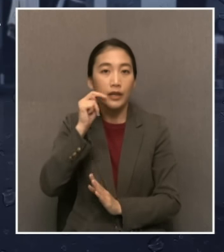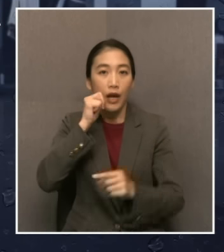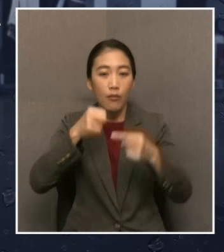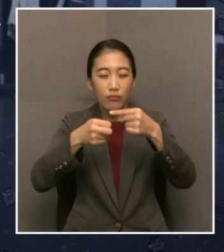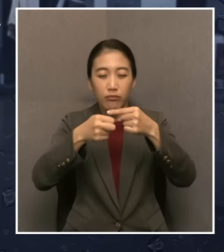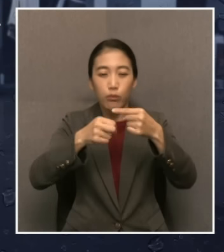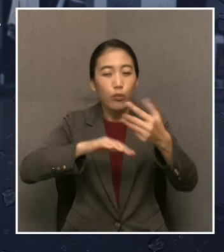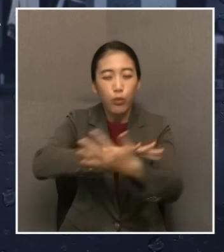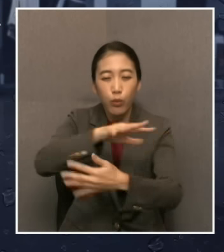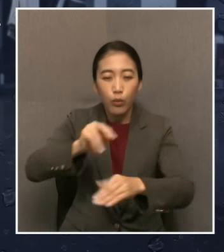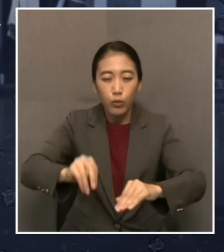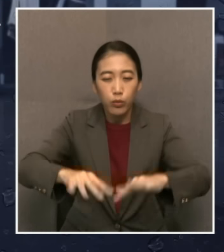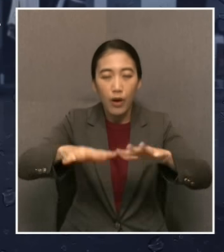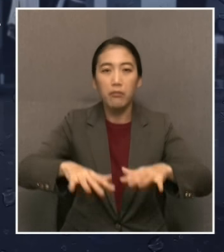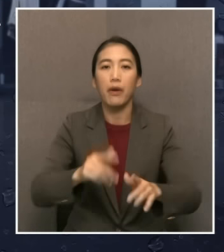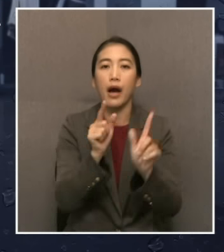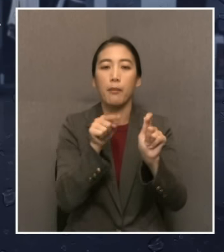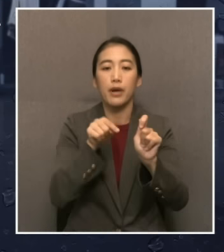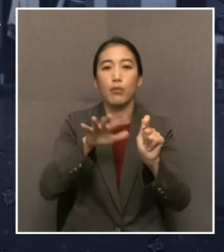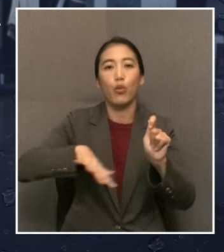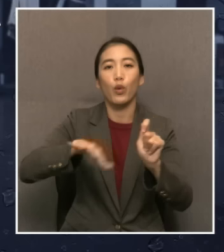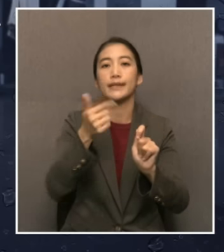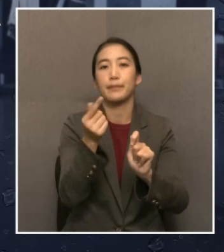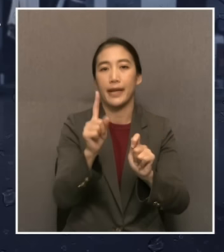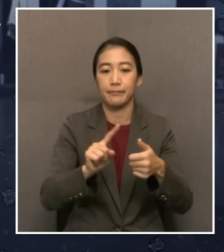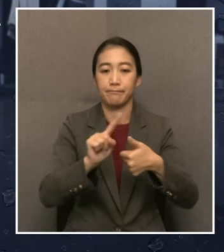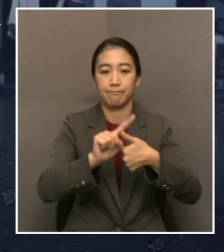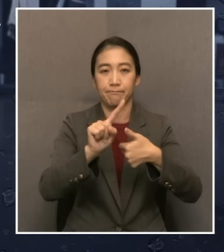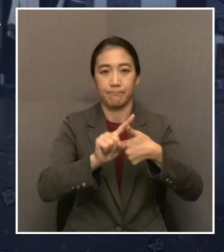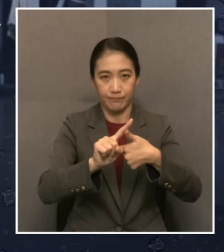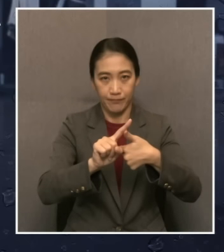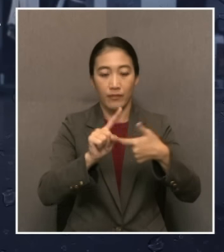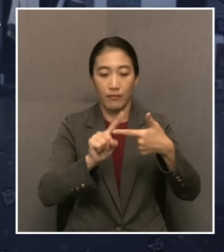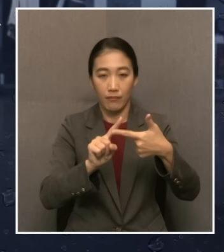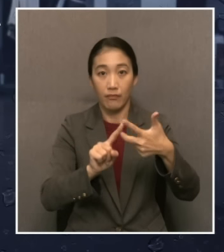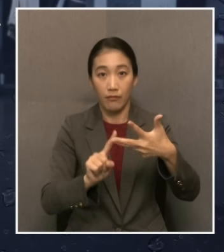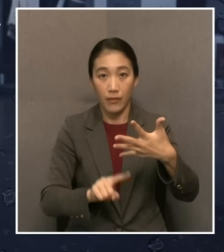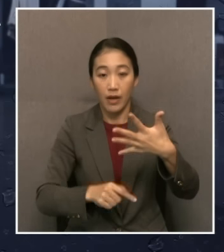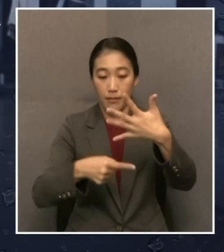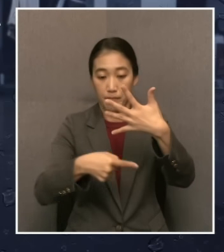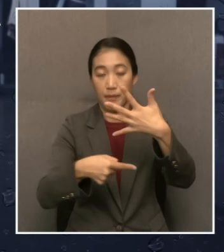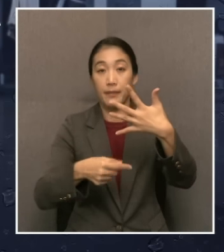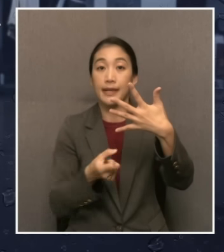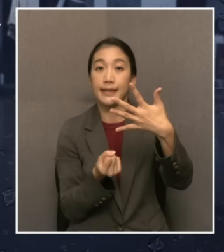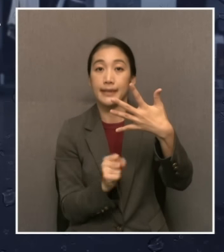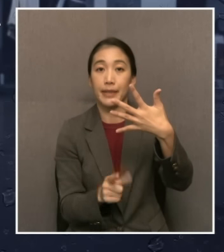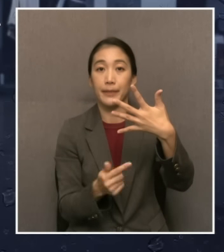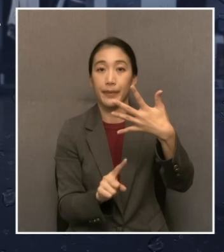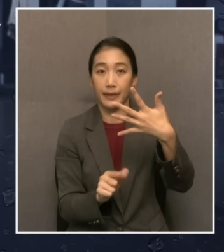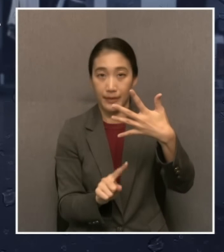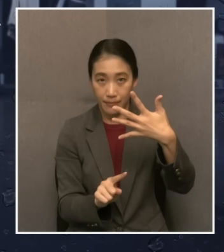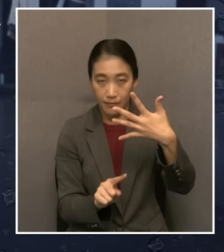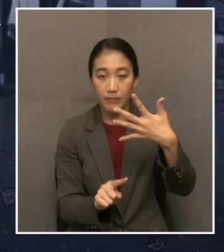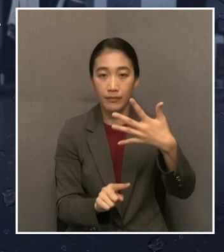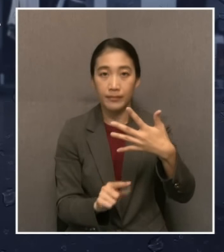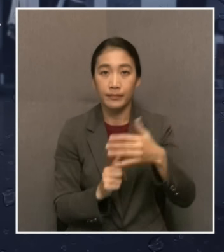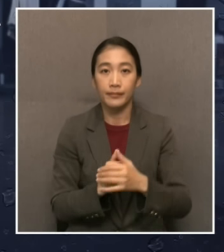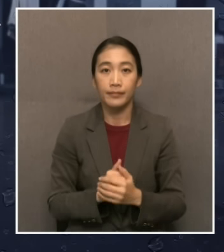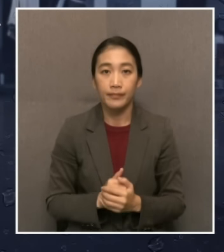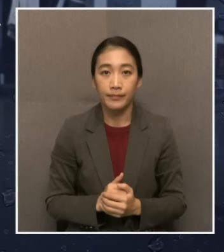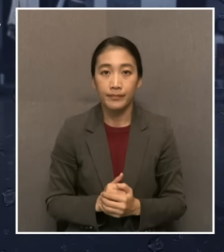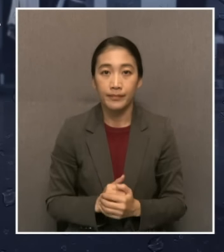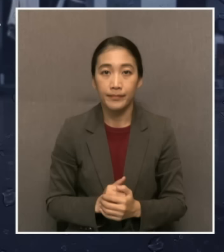แก่อำเภอเฉลิมพระเกียรติเวียงสานาน้อยเชียงกลางทุ่งช้างบ้านหลวงท่าวังผา